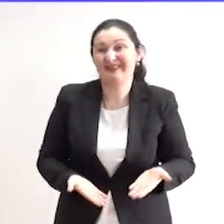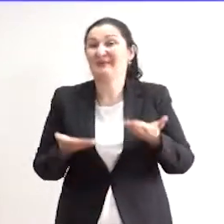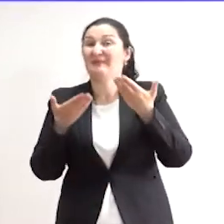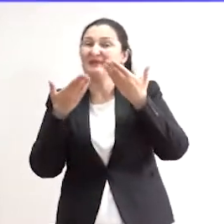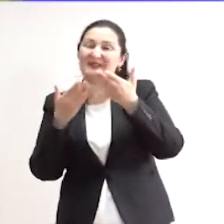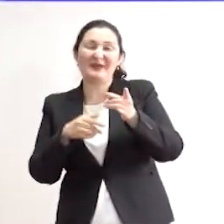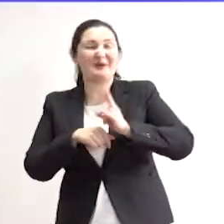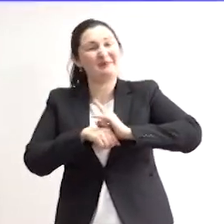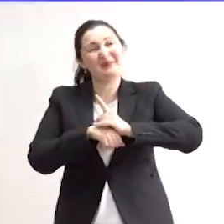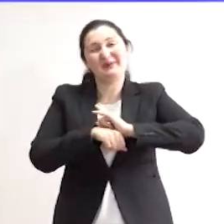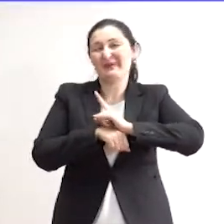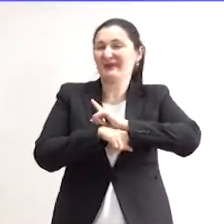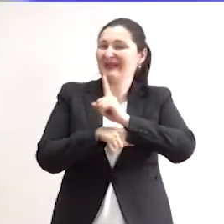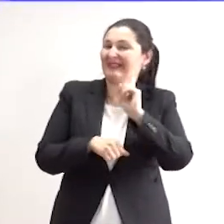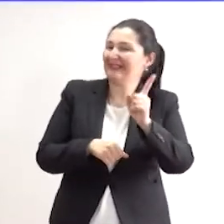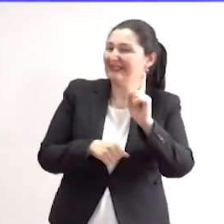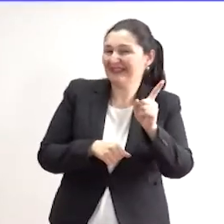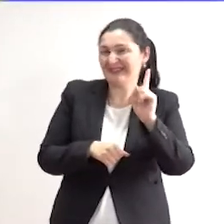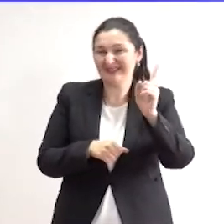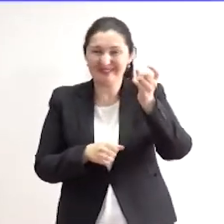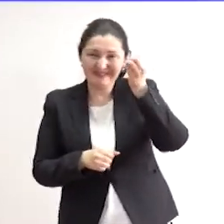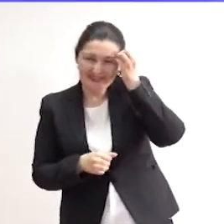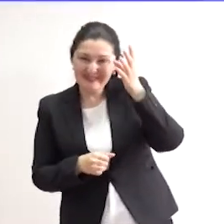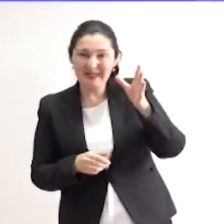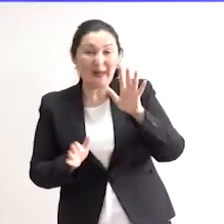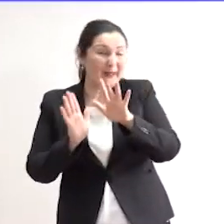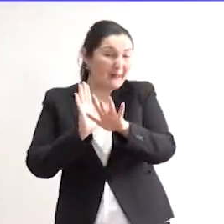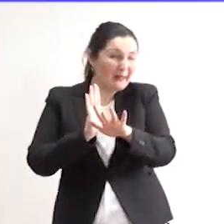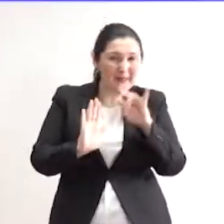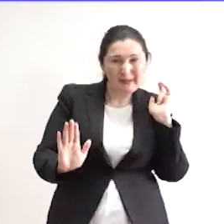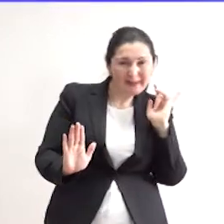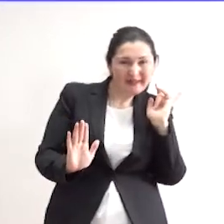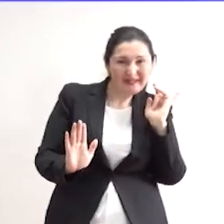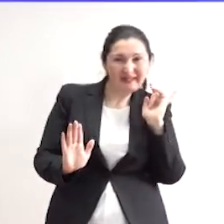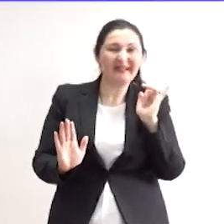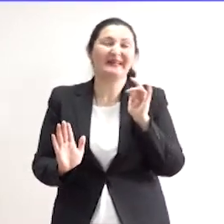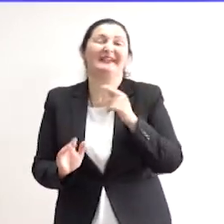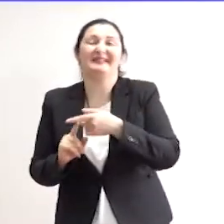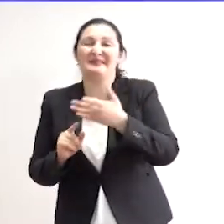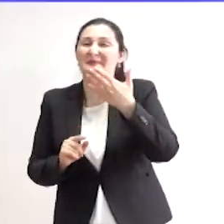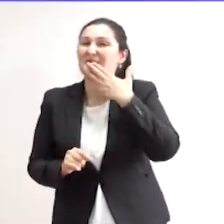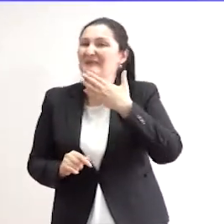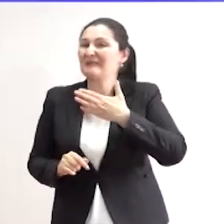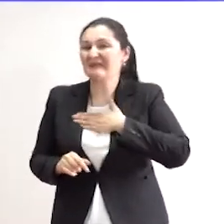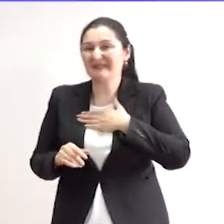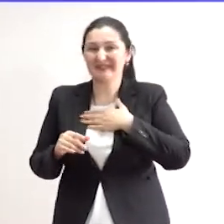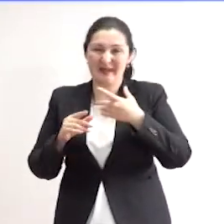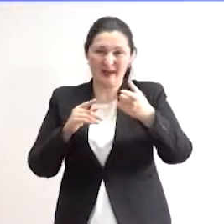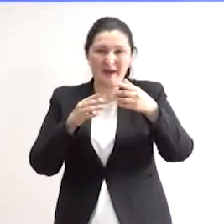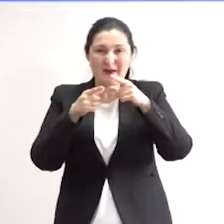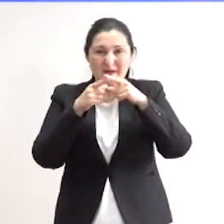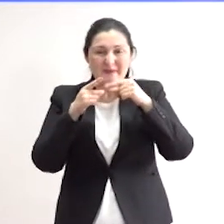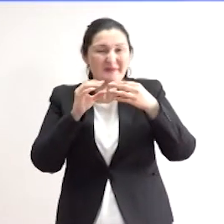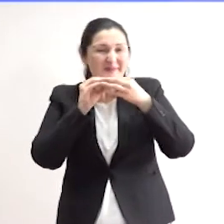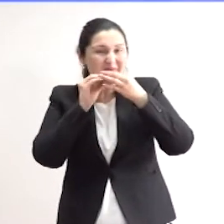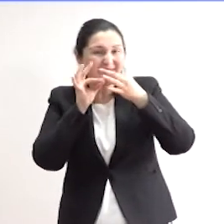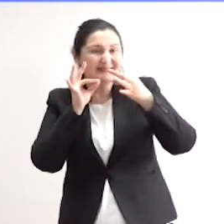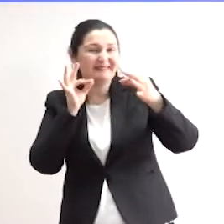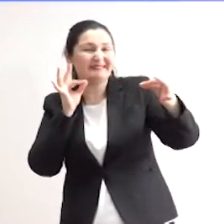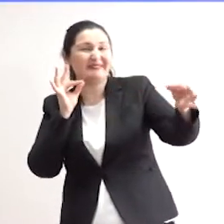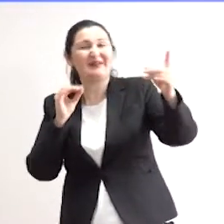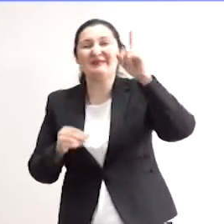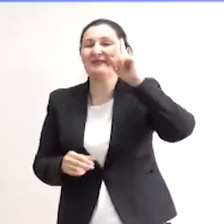آه موشکی زیرکه من بر این پنیر دوست بود از دار بله پنیر غذای دوست داشته